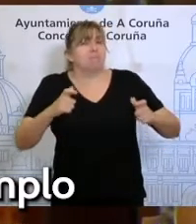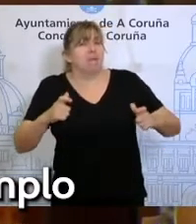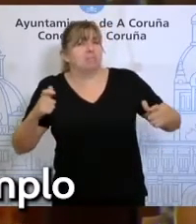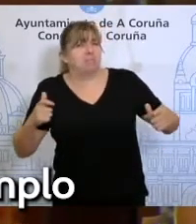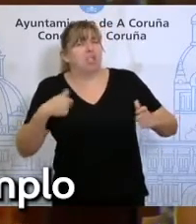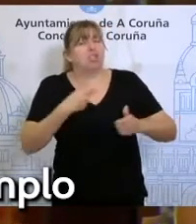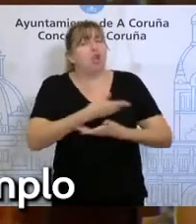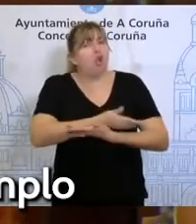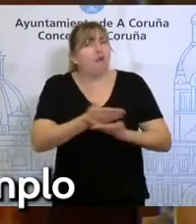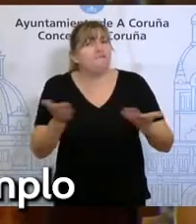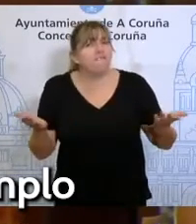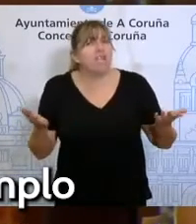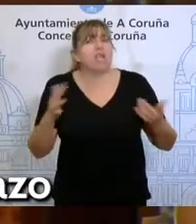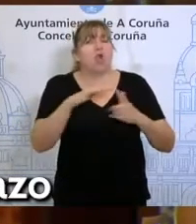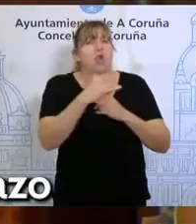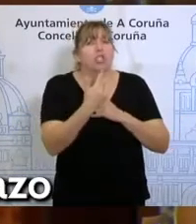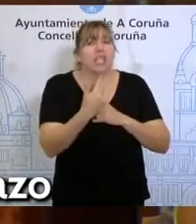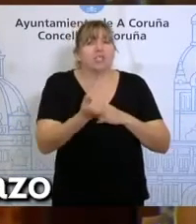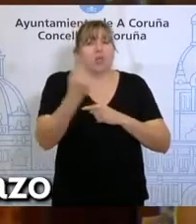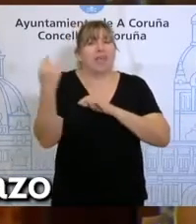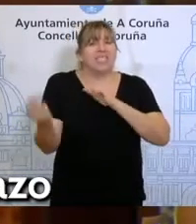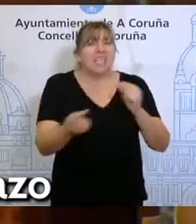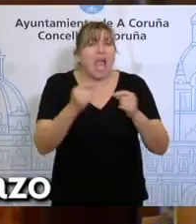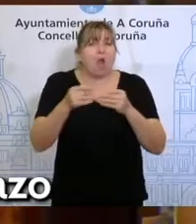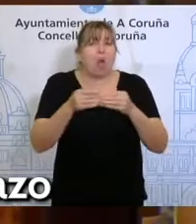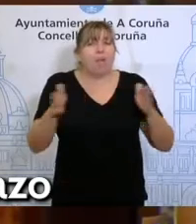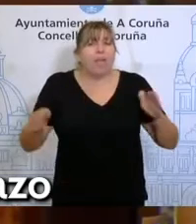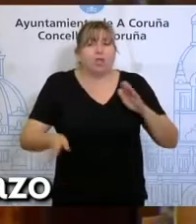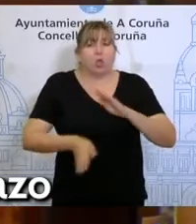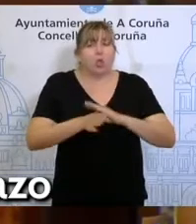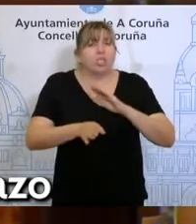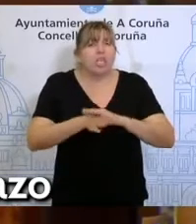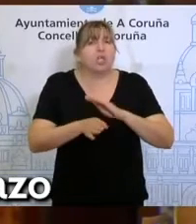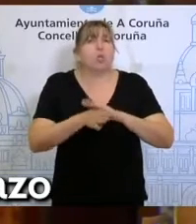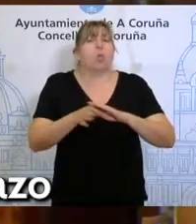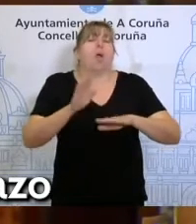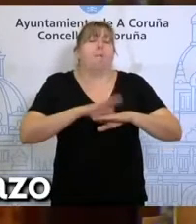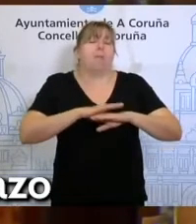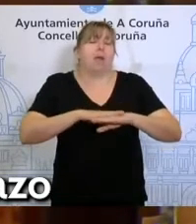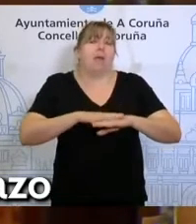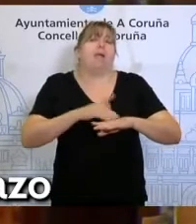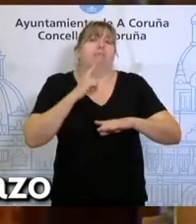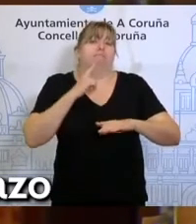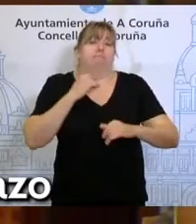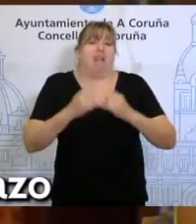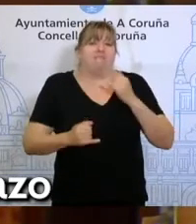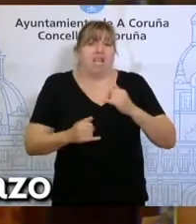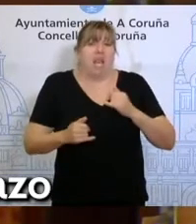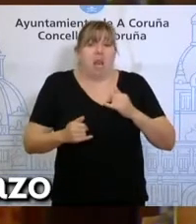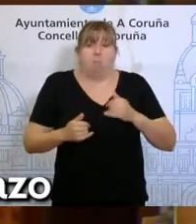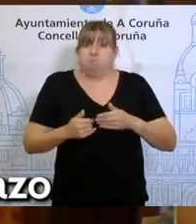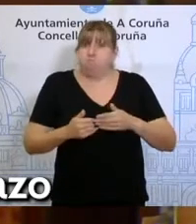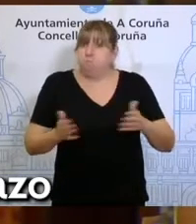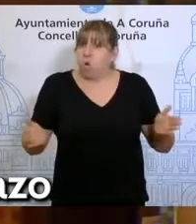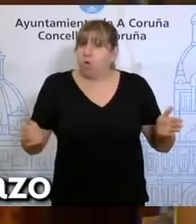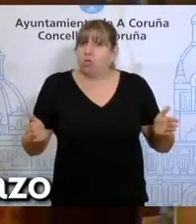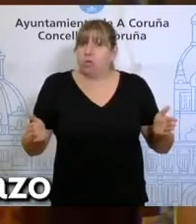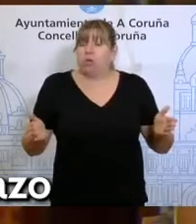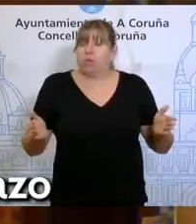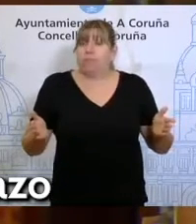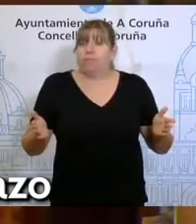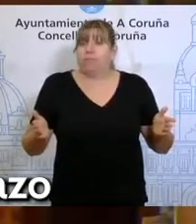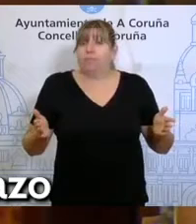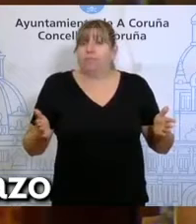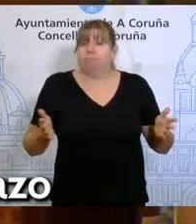confío en que ese contexto, ese diálogo, ese esforzo, se traduza a curtísimo prazo